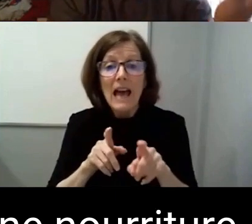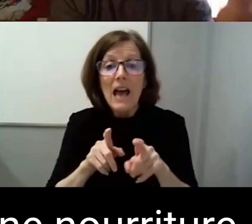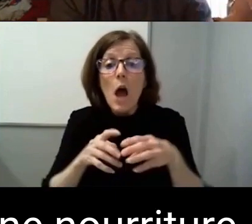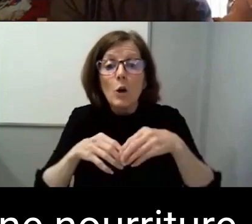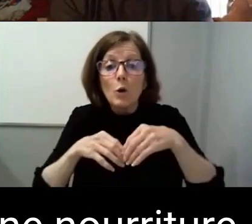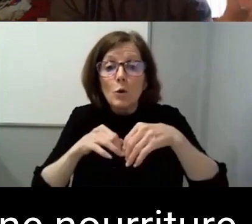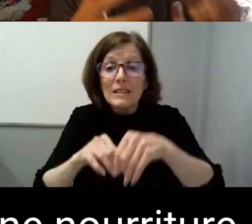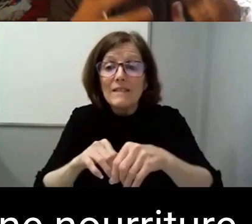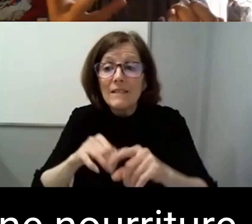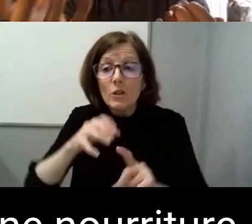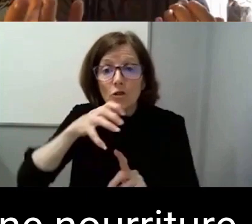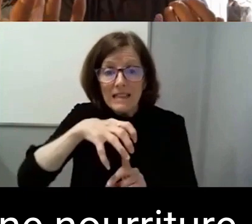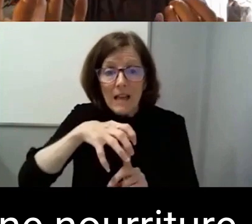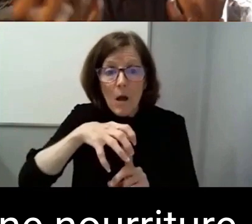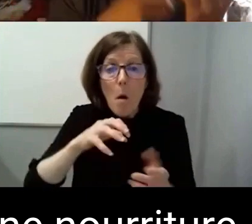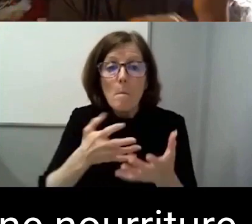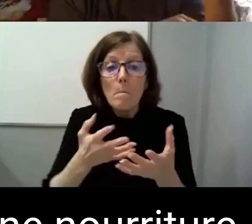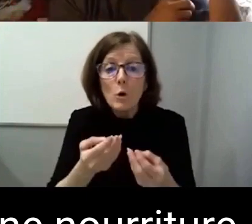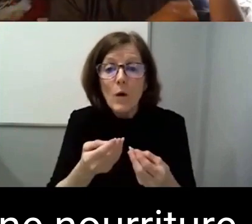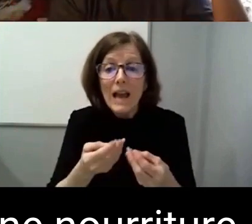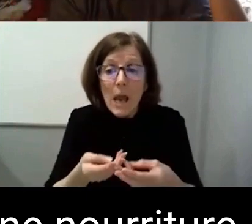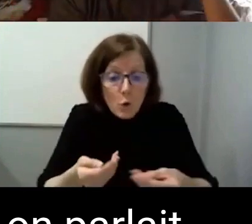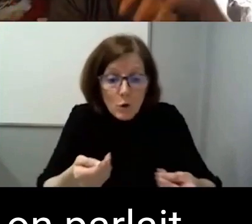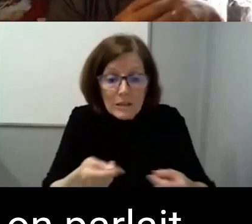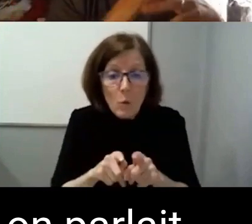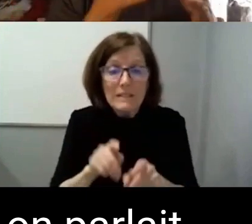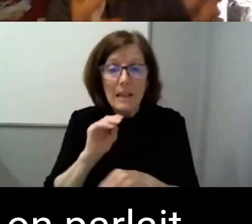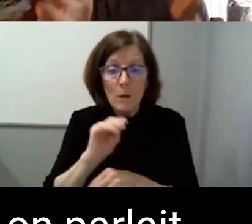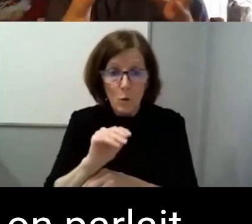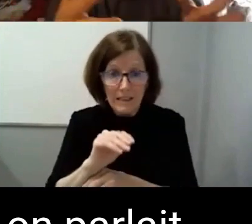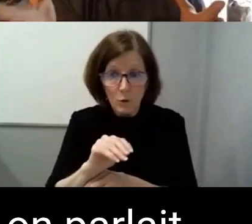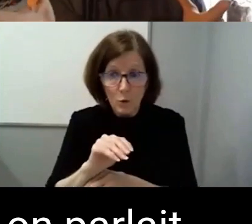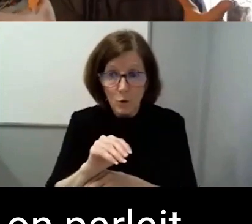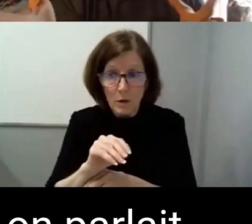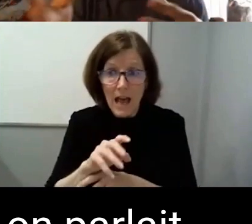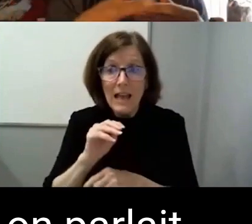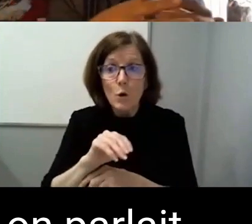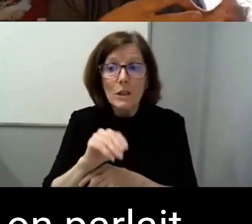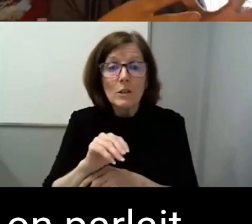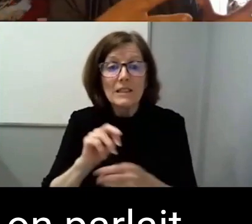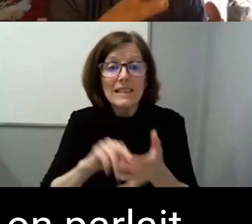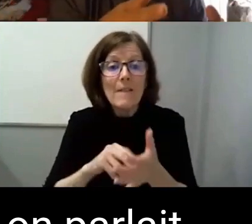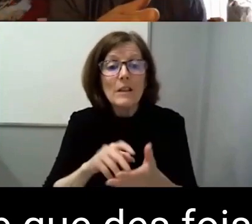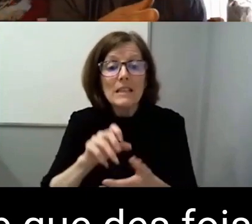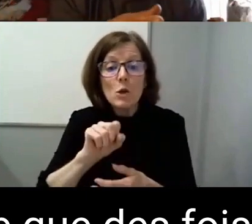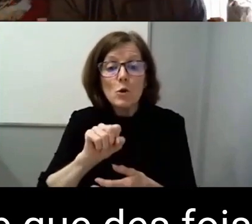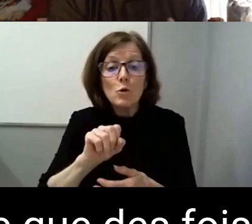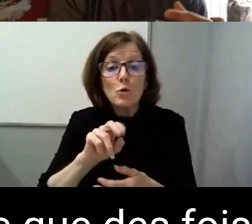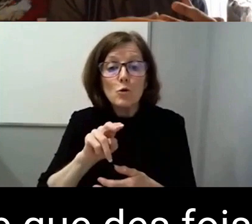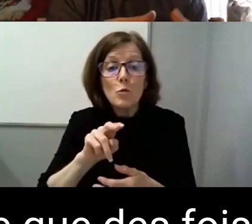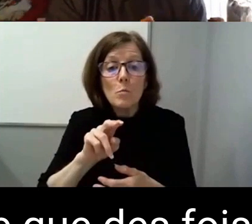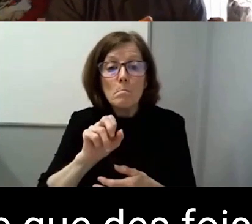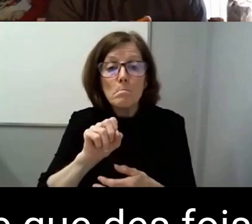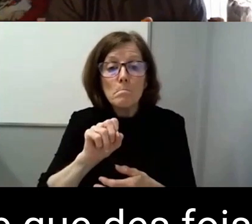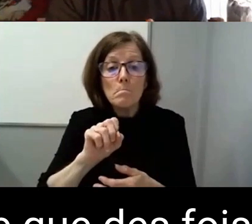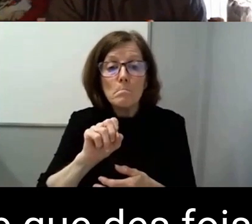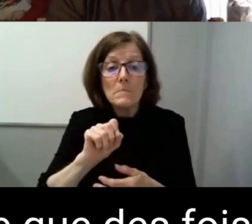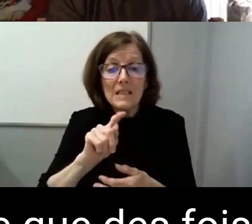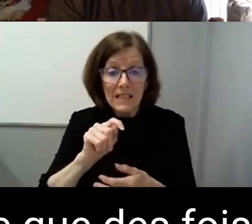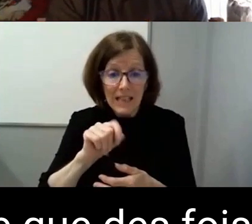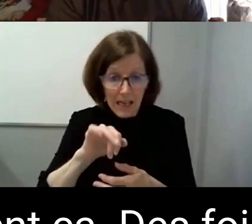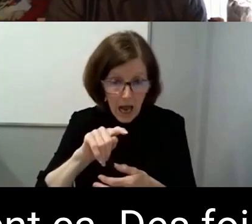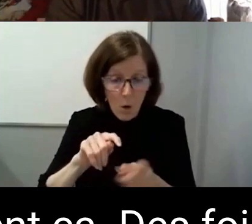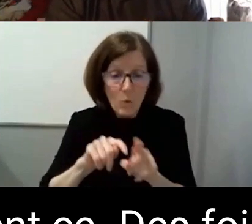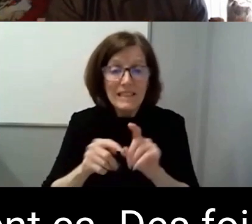champignons, on a besoin d'une culture, puis on a besoin d'une nourriture. Cette nourriture-là, c'est les substrats dont on parlait, les chaînes carbonées. Je le répète juste parce